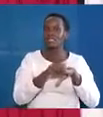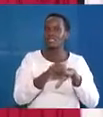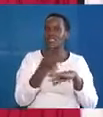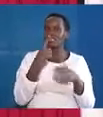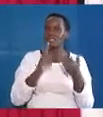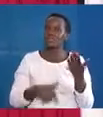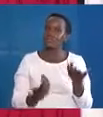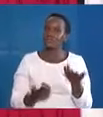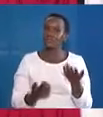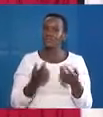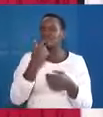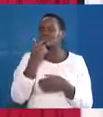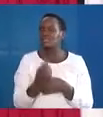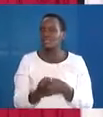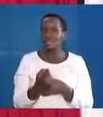ambapo nimesema ya kwamba